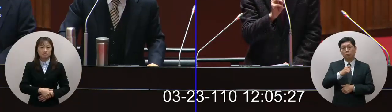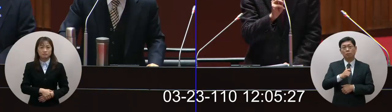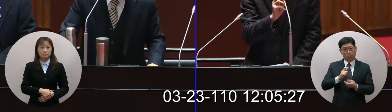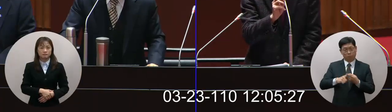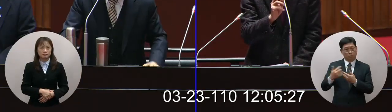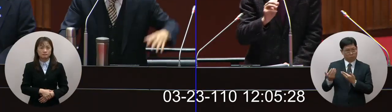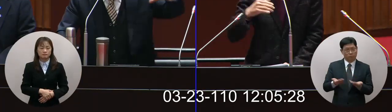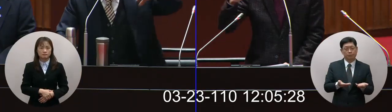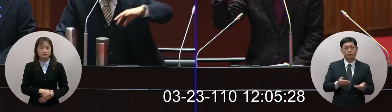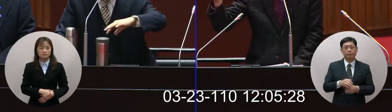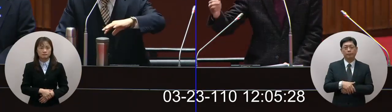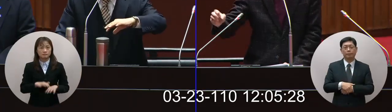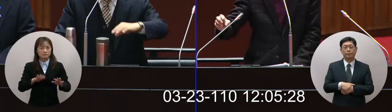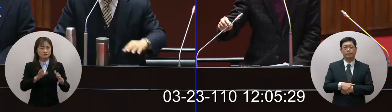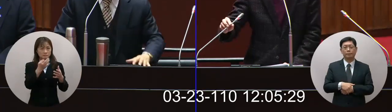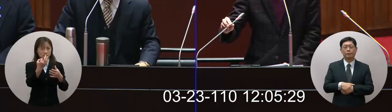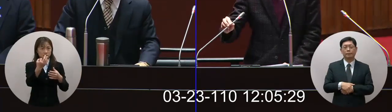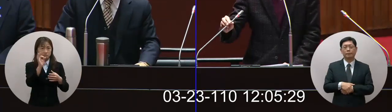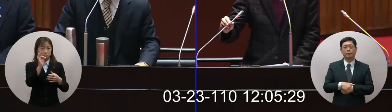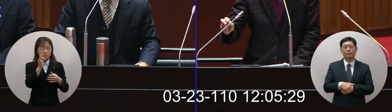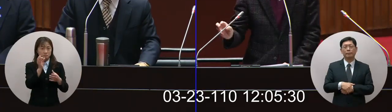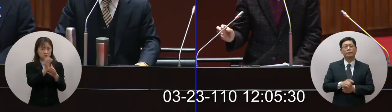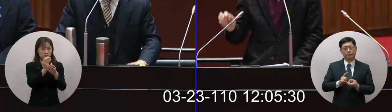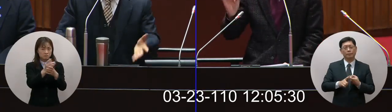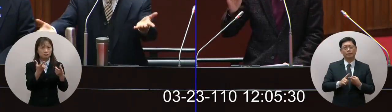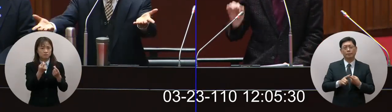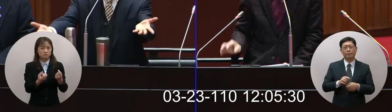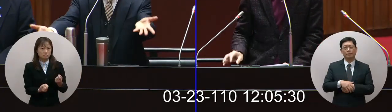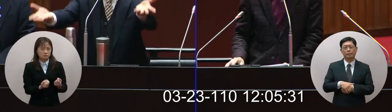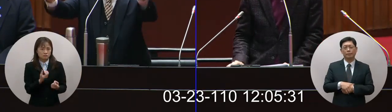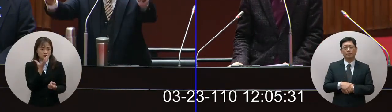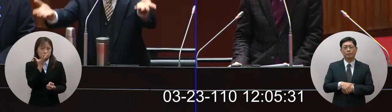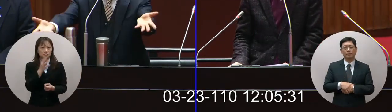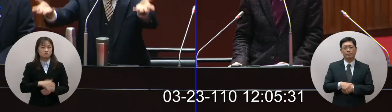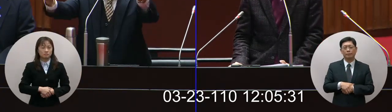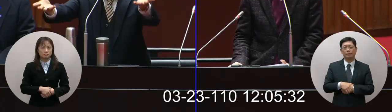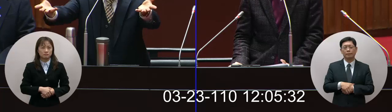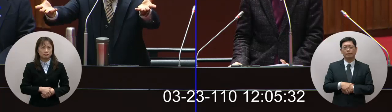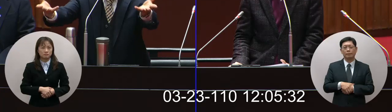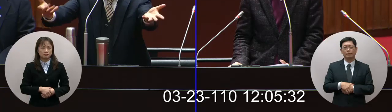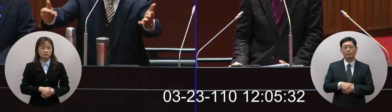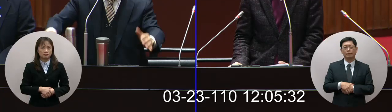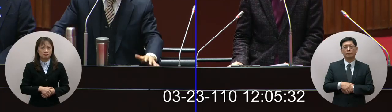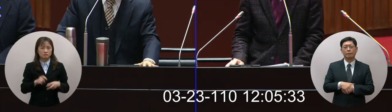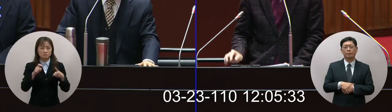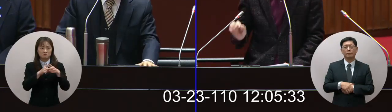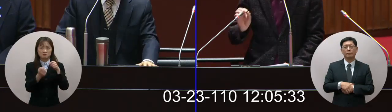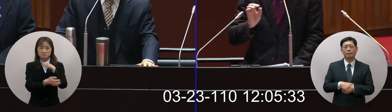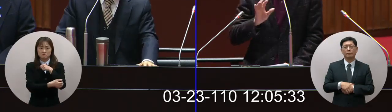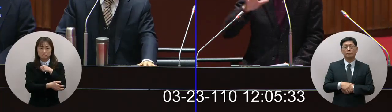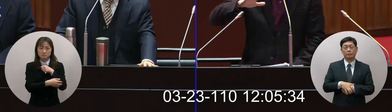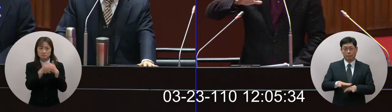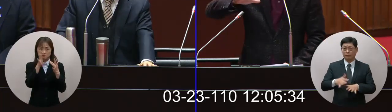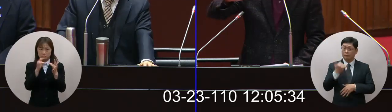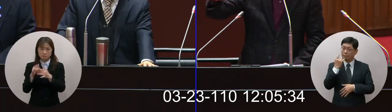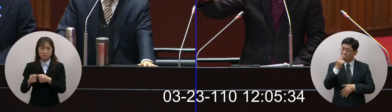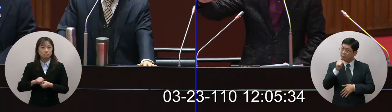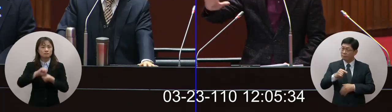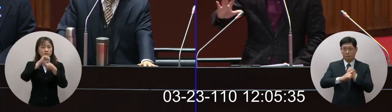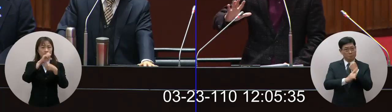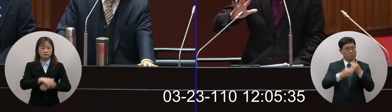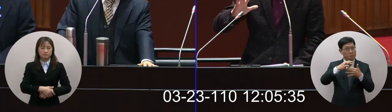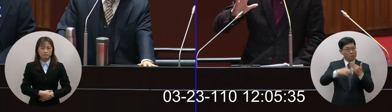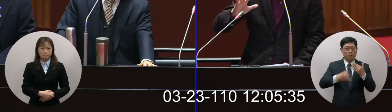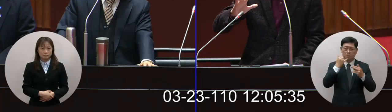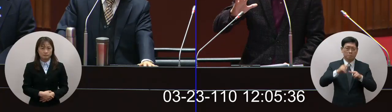们很欢迎的 现在投资也大量增加， 是， 所以弄的工人现在反而缺。 那是不是这个法规